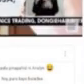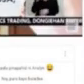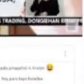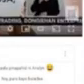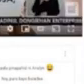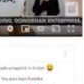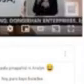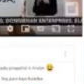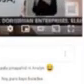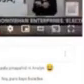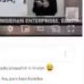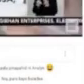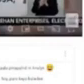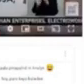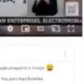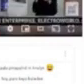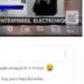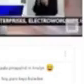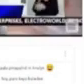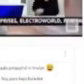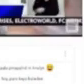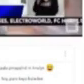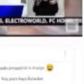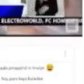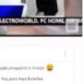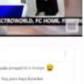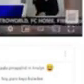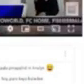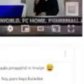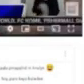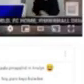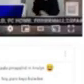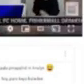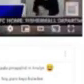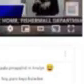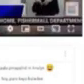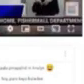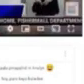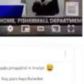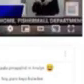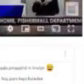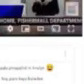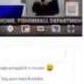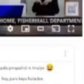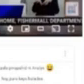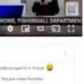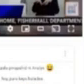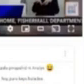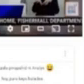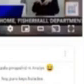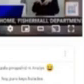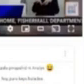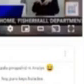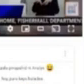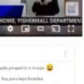pamilya nito sa Mono Rizal. Umalis po sila, nakasakay po sila ng truck. Okay. So isa pong yan ha. Itong Angie Bautista,